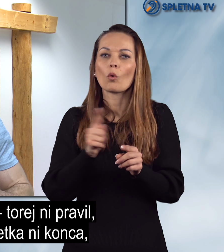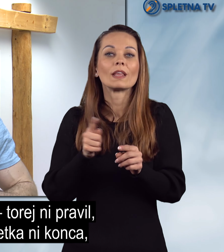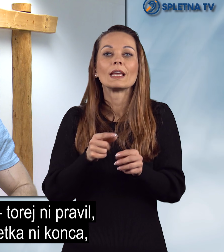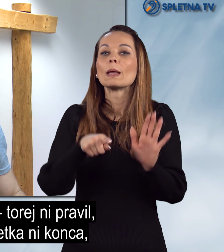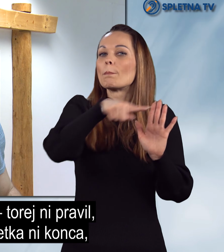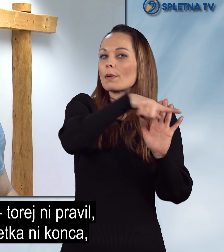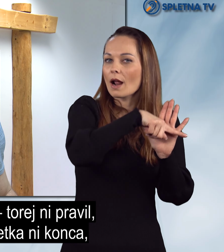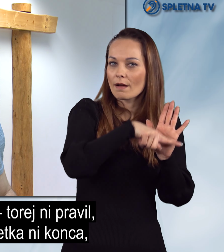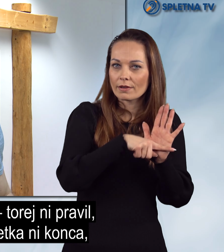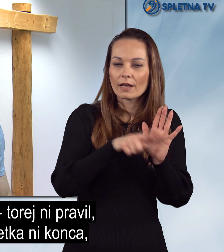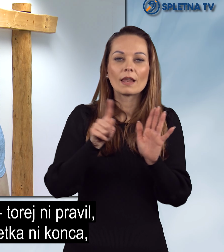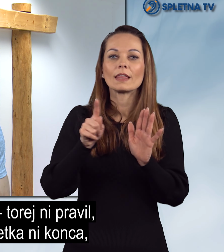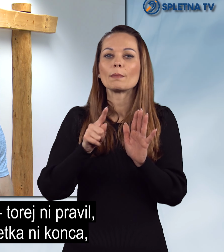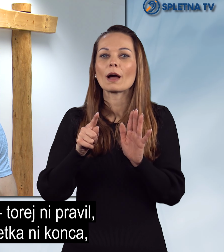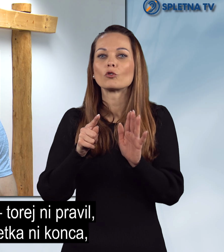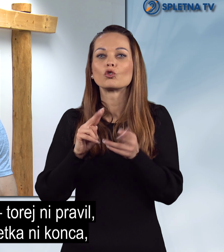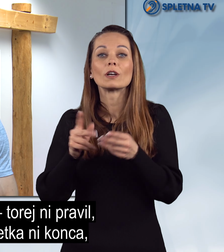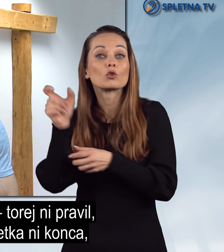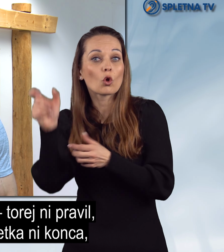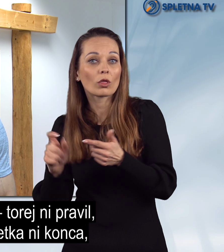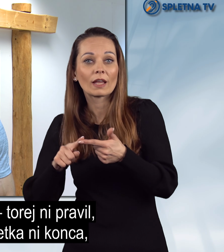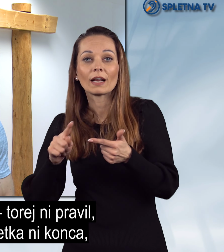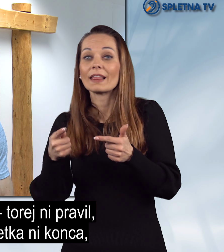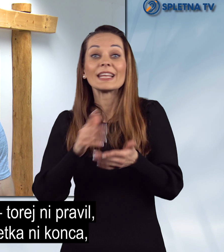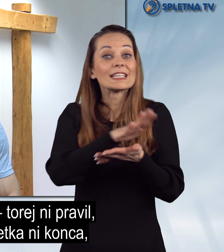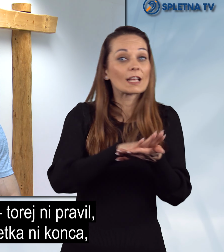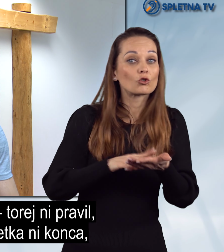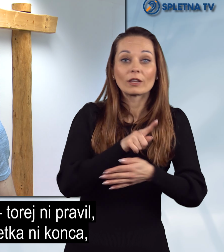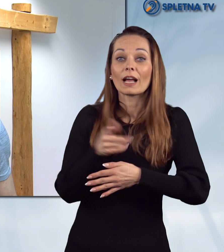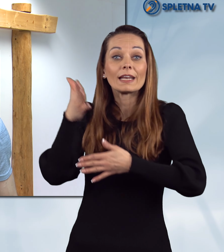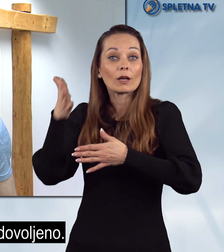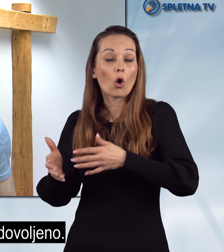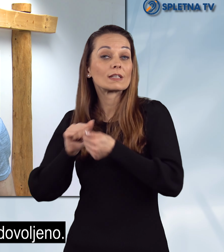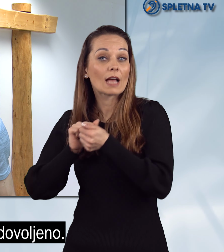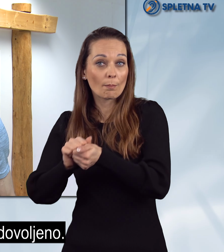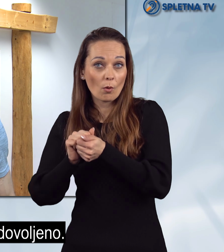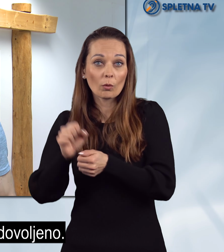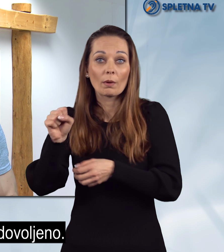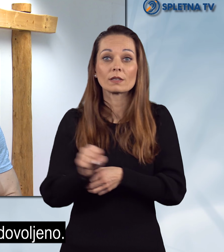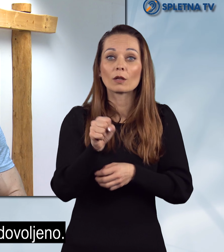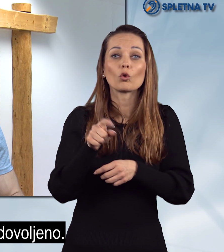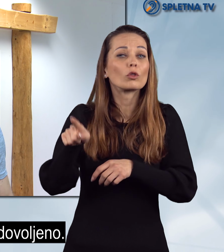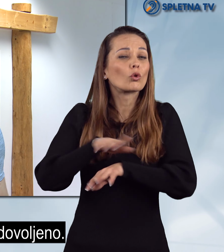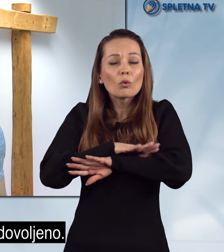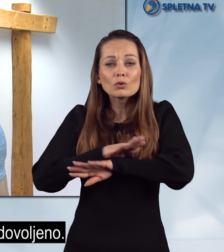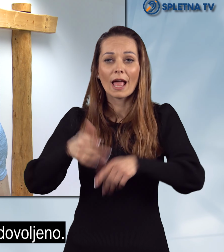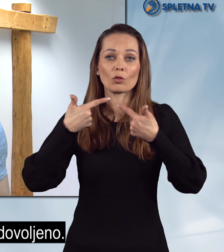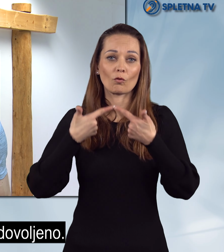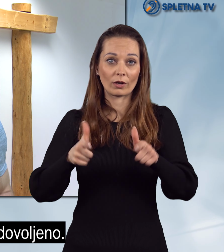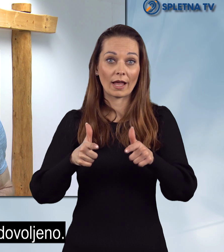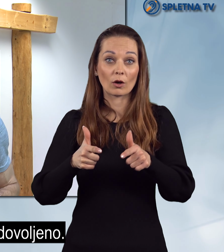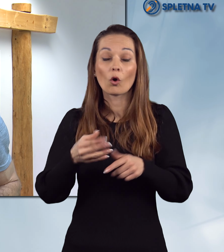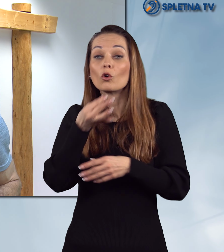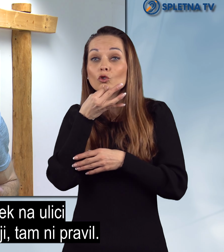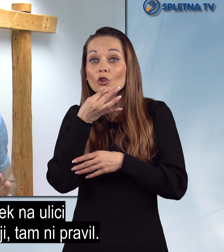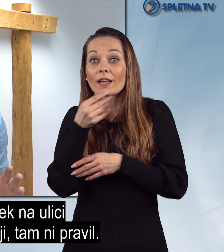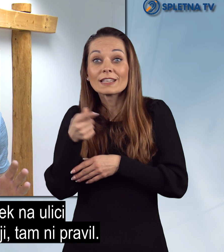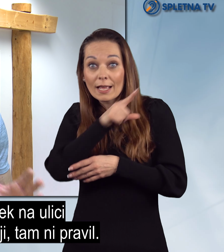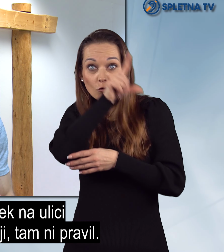pravi, tu ni pravil nobenih, ni sodnika, ni začetka, ni konca borbe in zato je tu vse dovoljeno. Ker